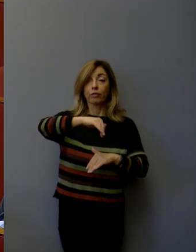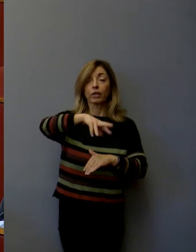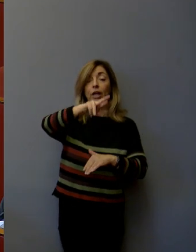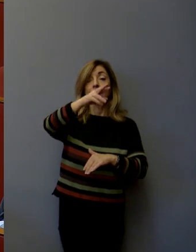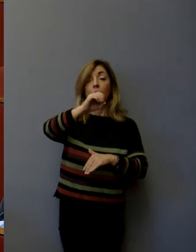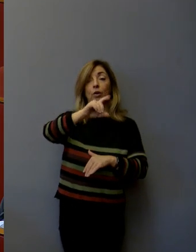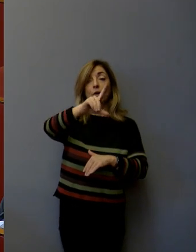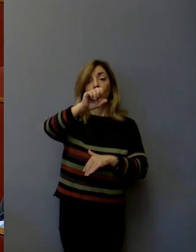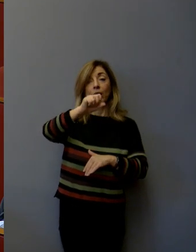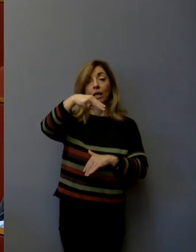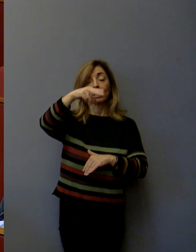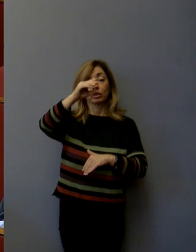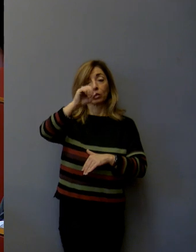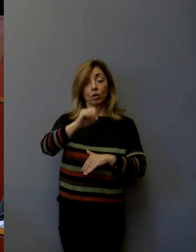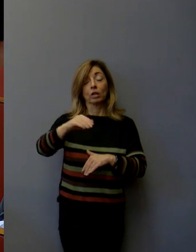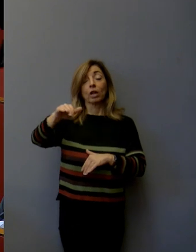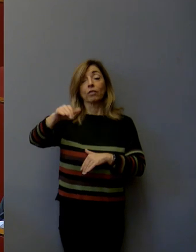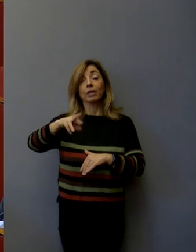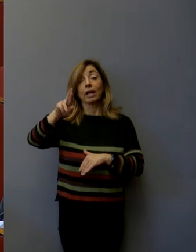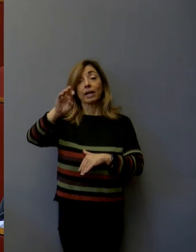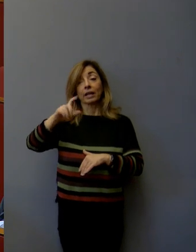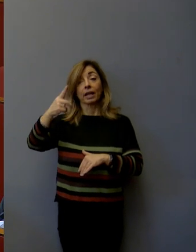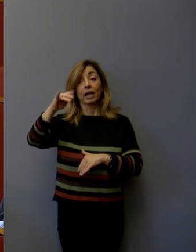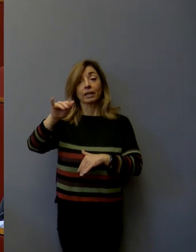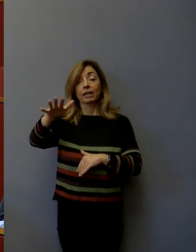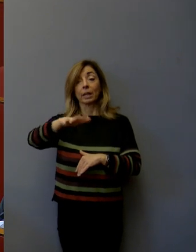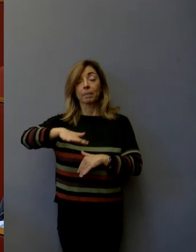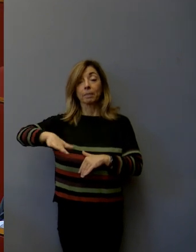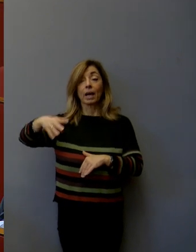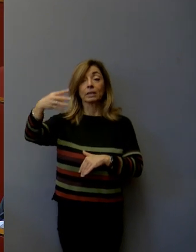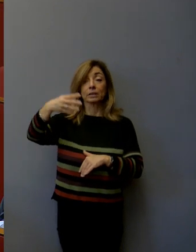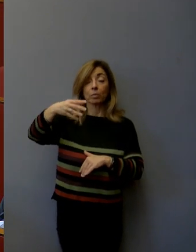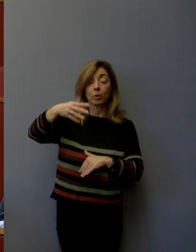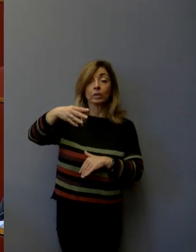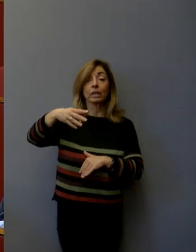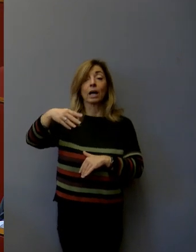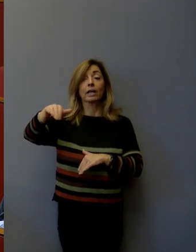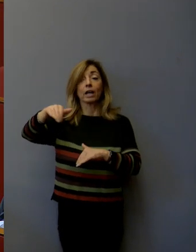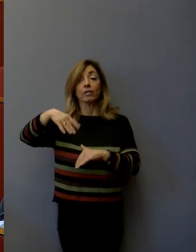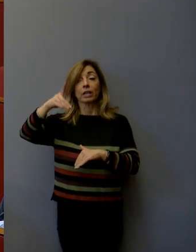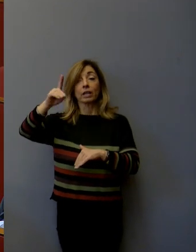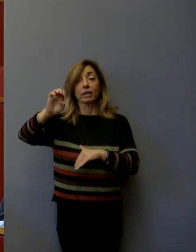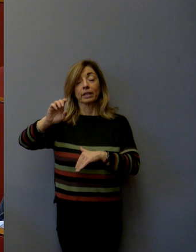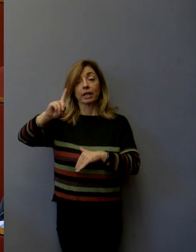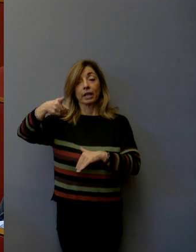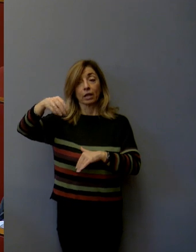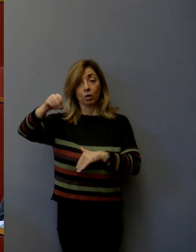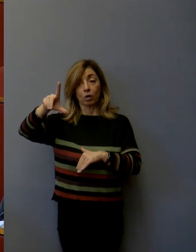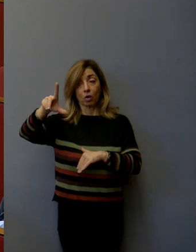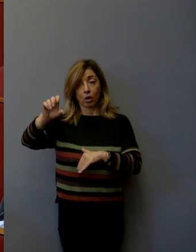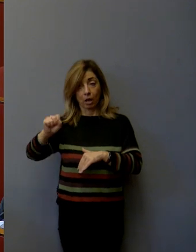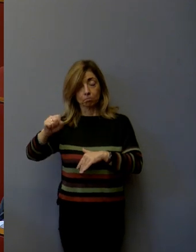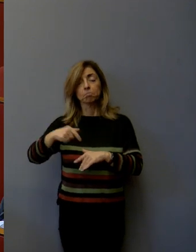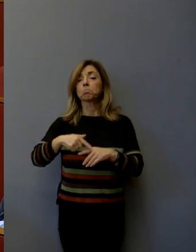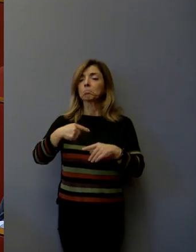e montano e via degola ora è un intervento di cui non ho trovato traccia è un intervento